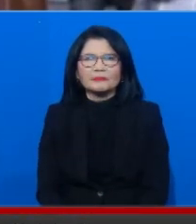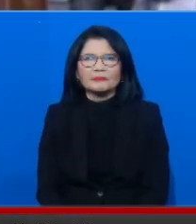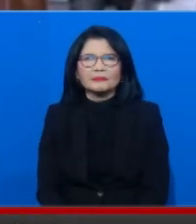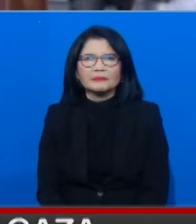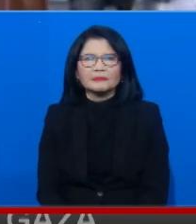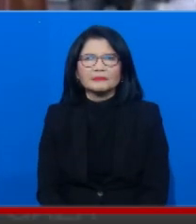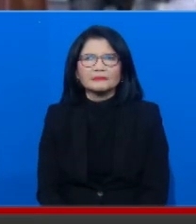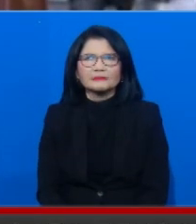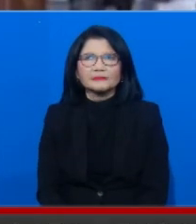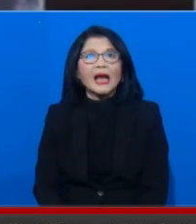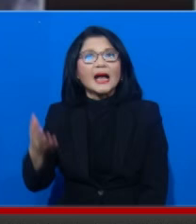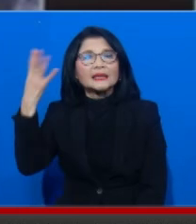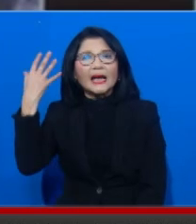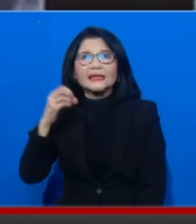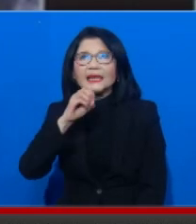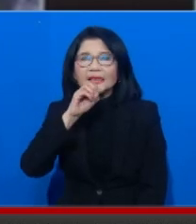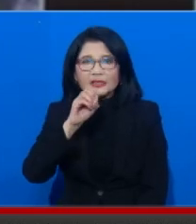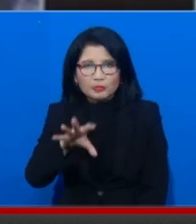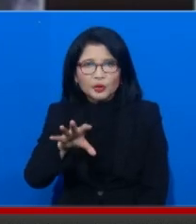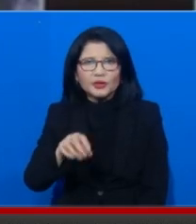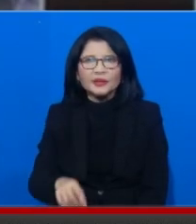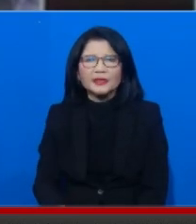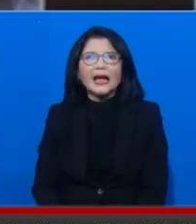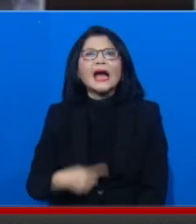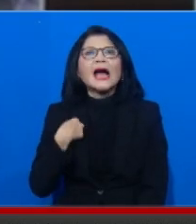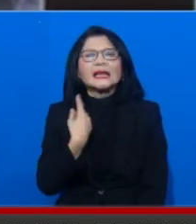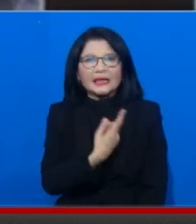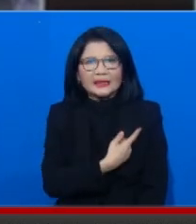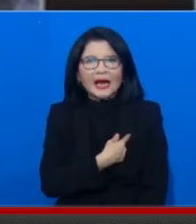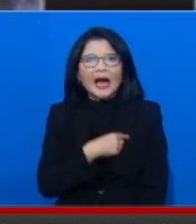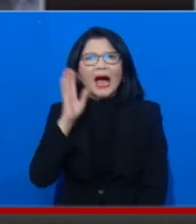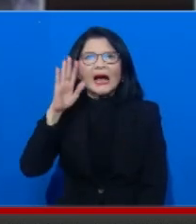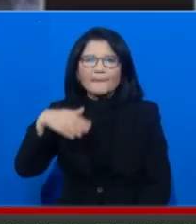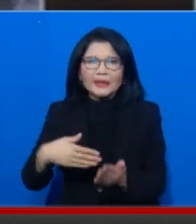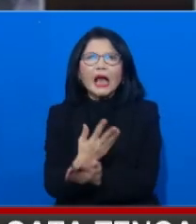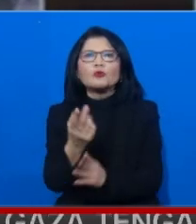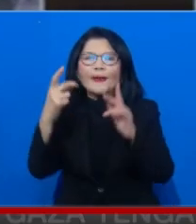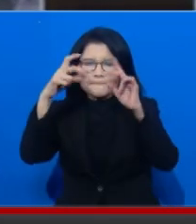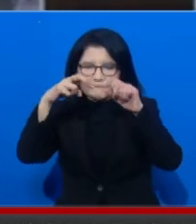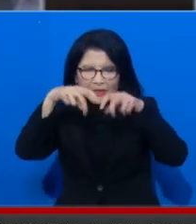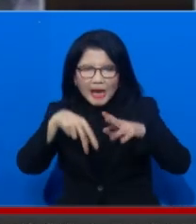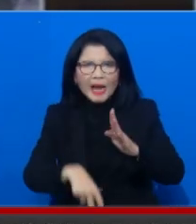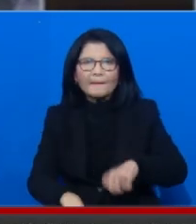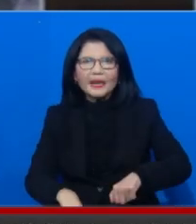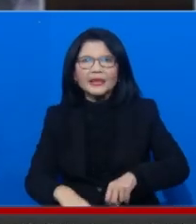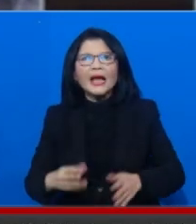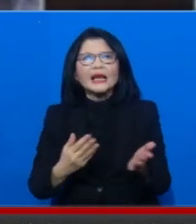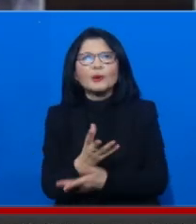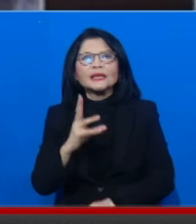yang disebut tadi sama Kang Dede, kita akan melalui pendalaman ya Pak, lewat